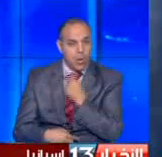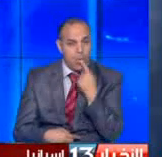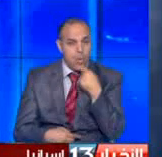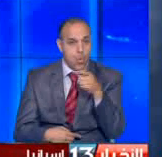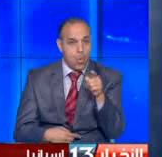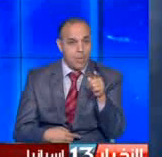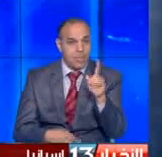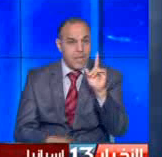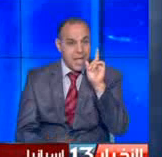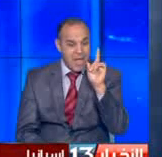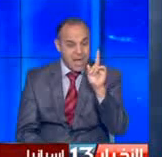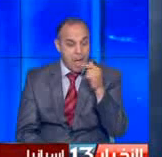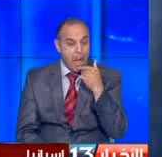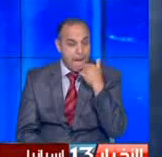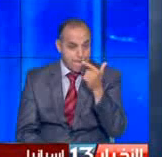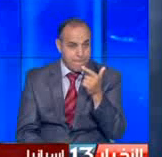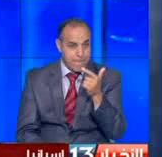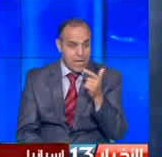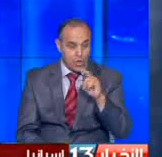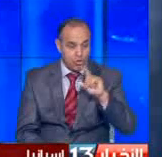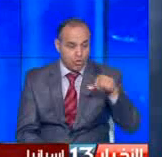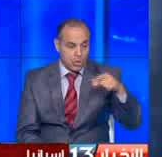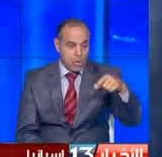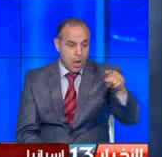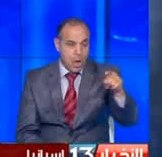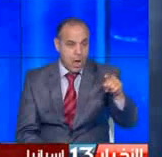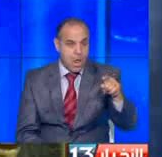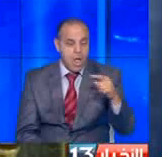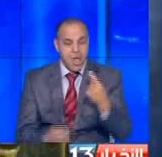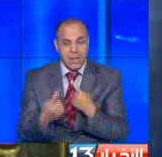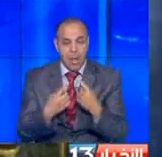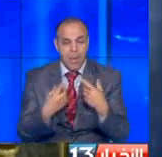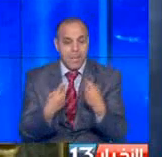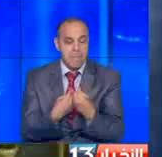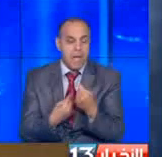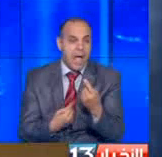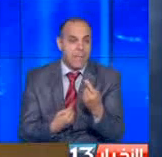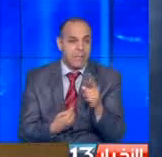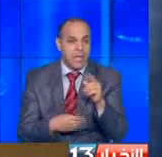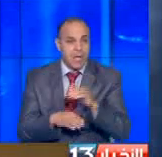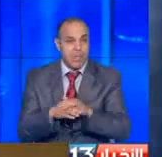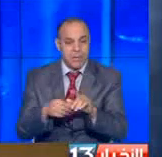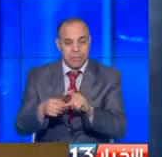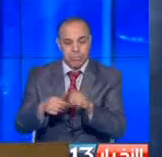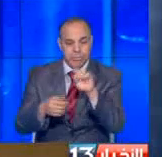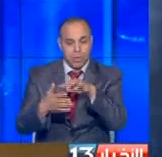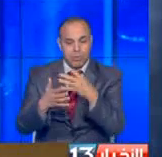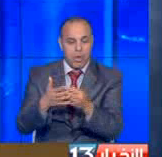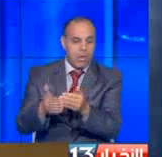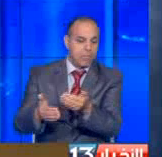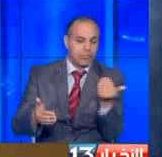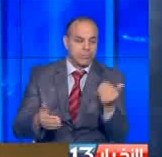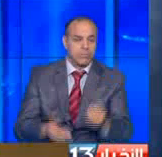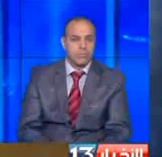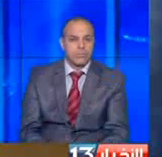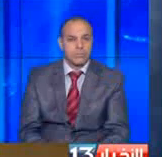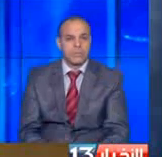الحكومه انه سيسعى خلال الشهرين المقبلين للتحاور معها حول انفصال الاقليم